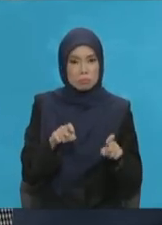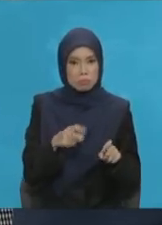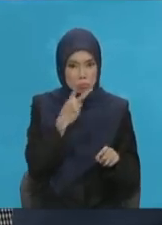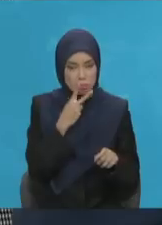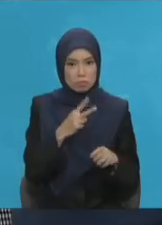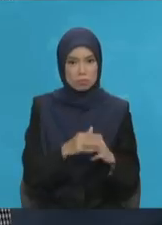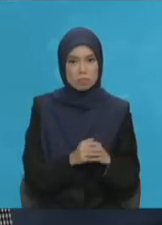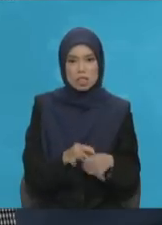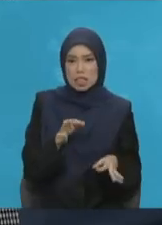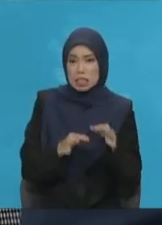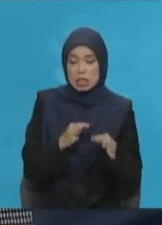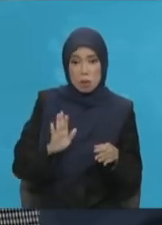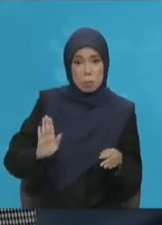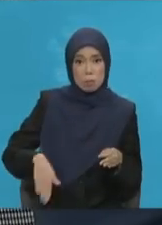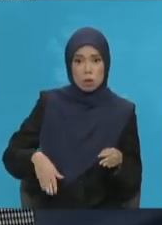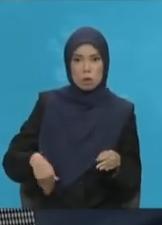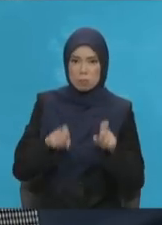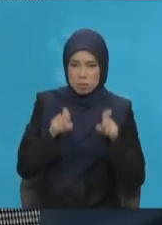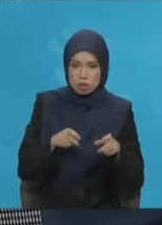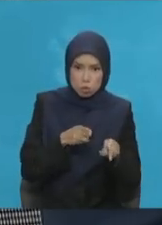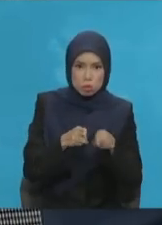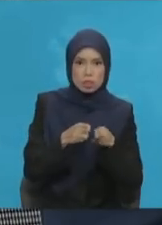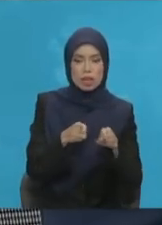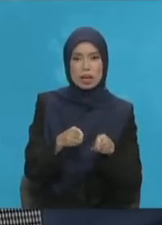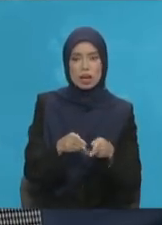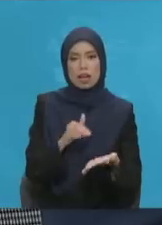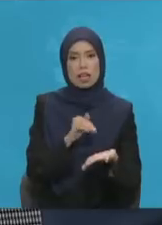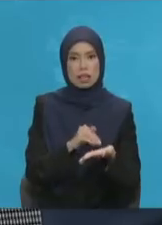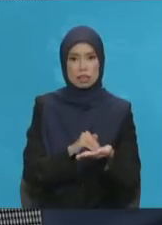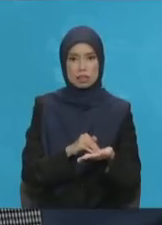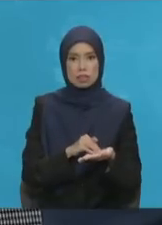saja diperlukan usaha-usaha kehadapan